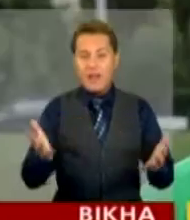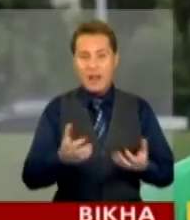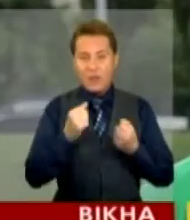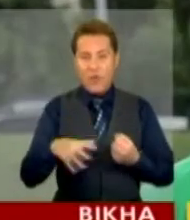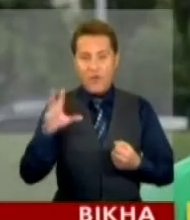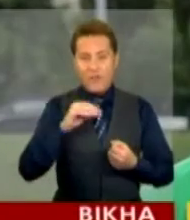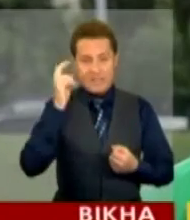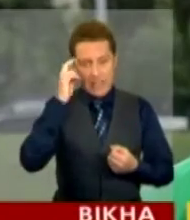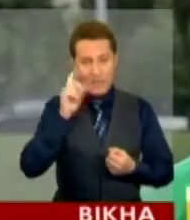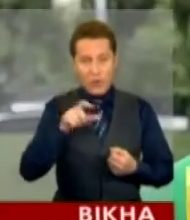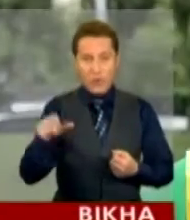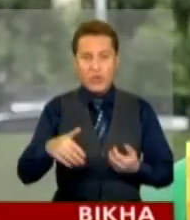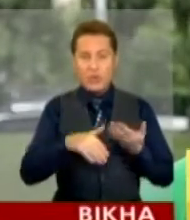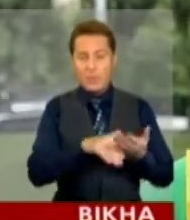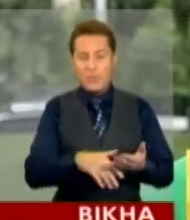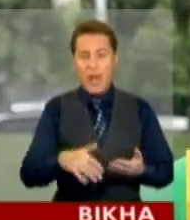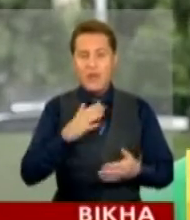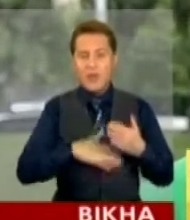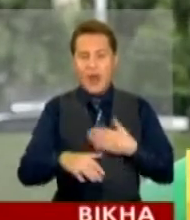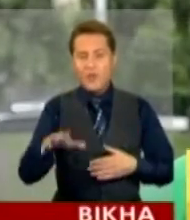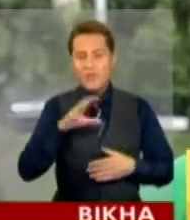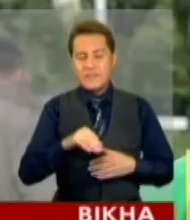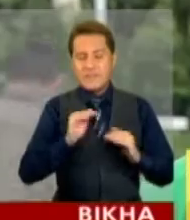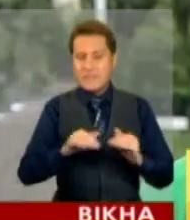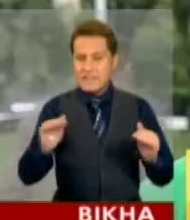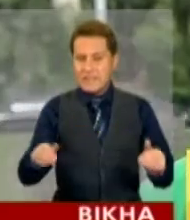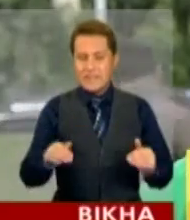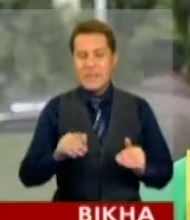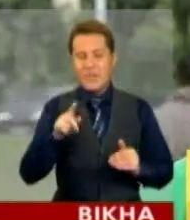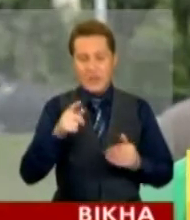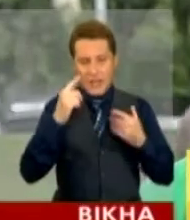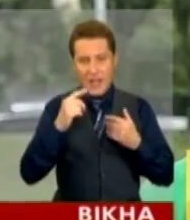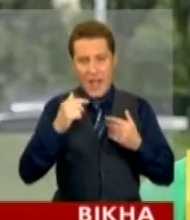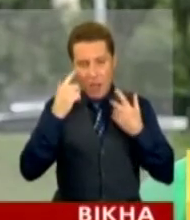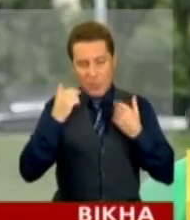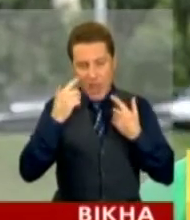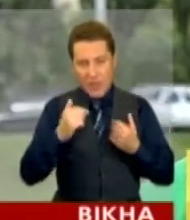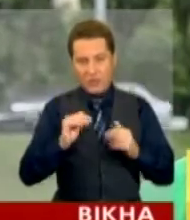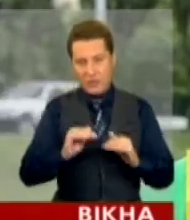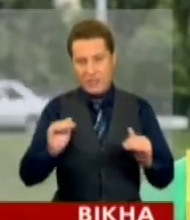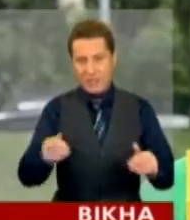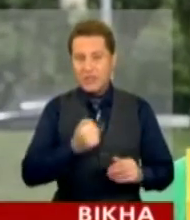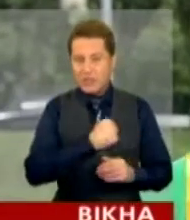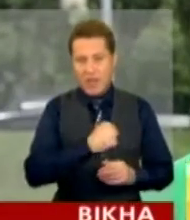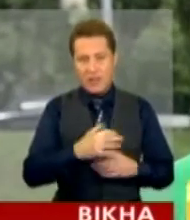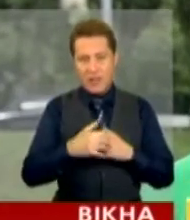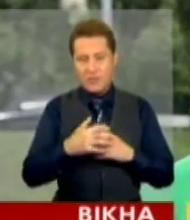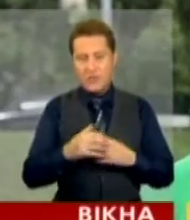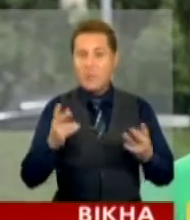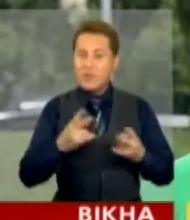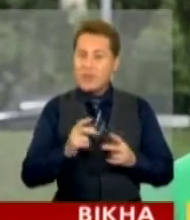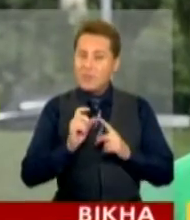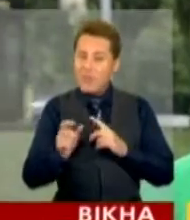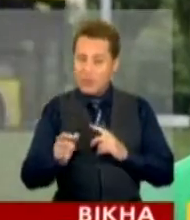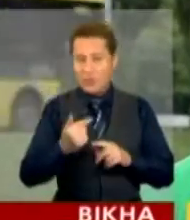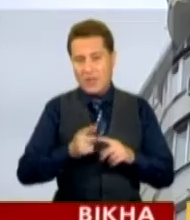Київ. Люди допомагають, і це радує. Всі діти, тварини, вони плачуть на одній мові, і потрібно відгукуватись на